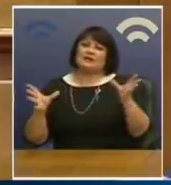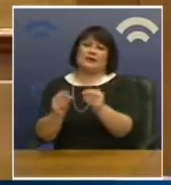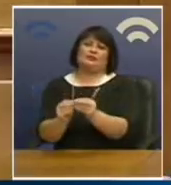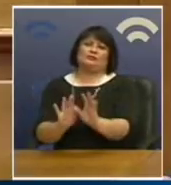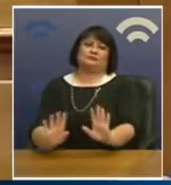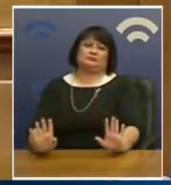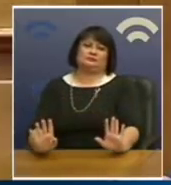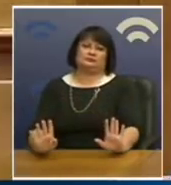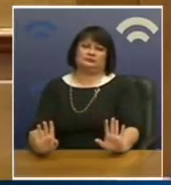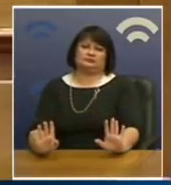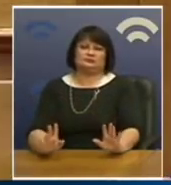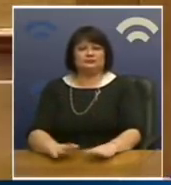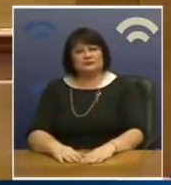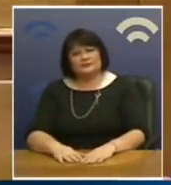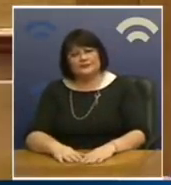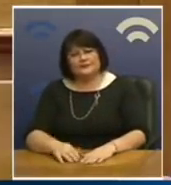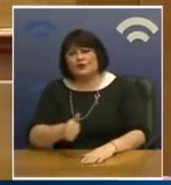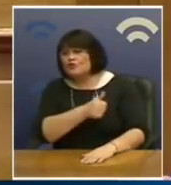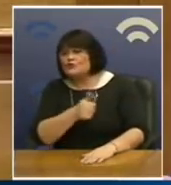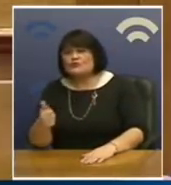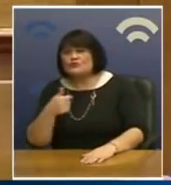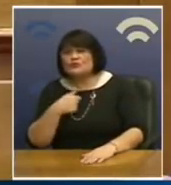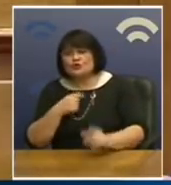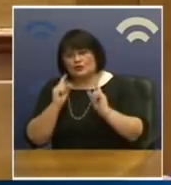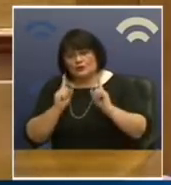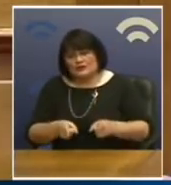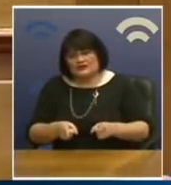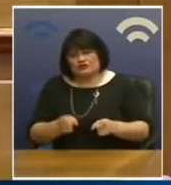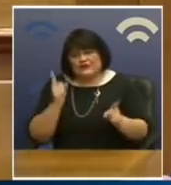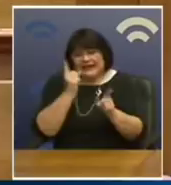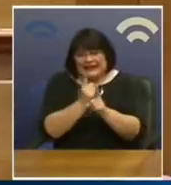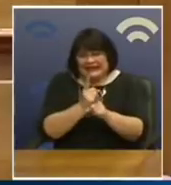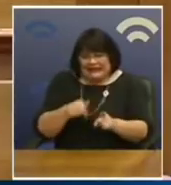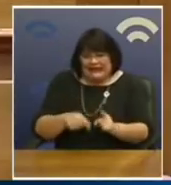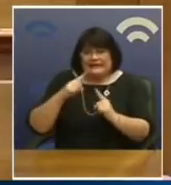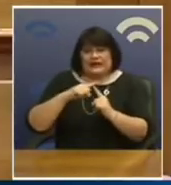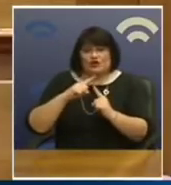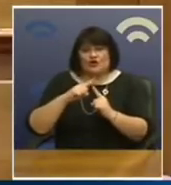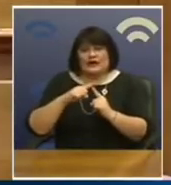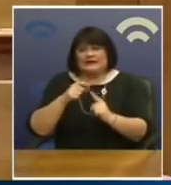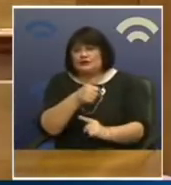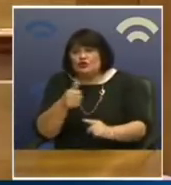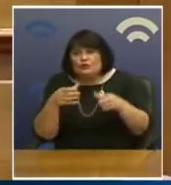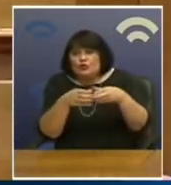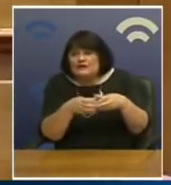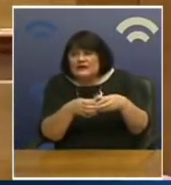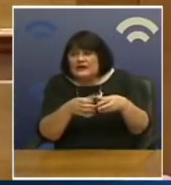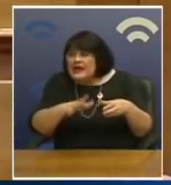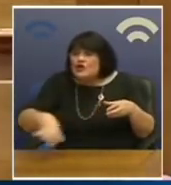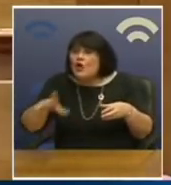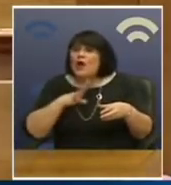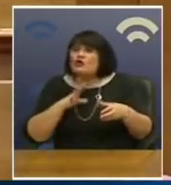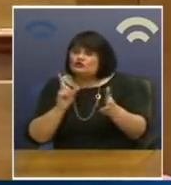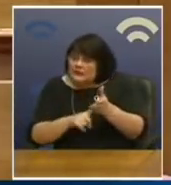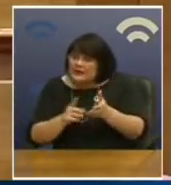Σύνταγμα δεν πρέπει να έχουν μονάχα οι ειδικοί και οι τεχνοκράτες. Φυσικά θα έχουν και αυτοί, αλλά όχι μονάχα αυτοί.